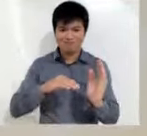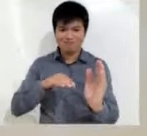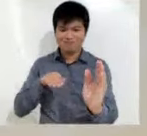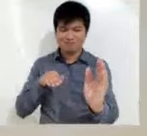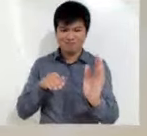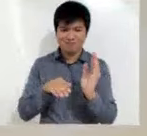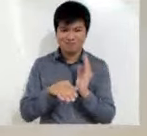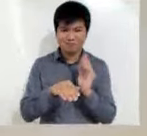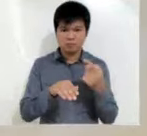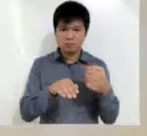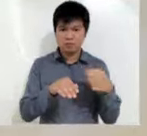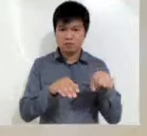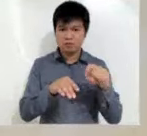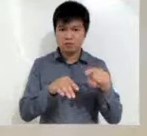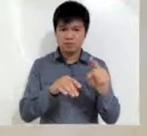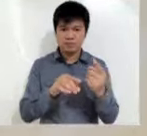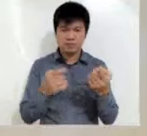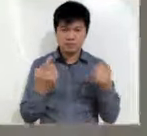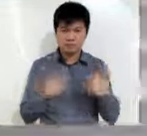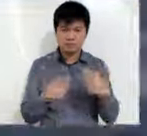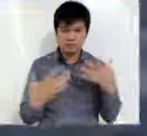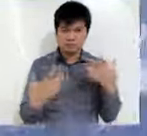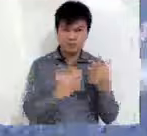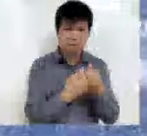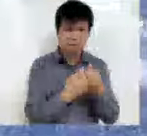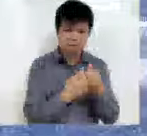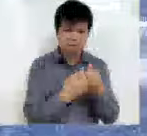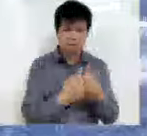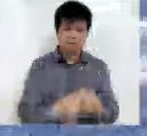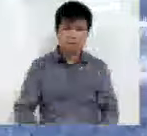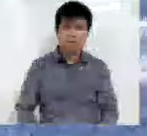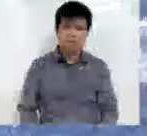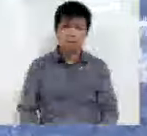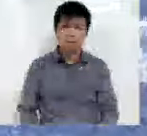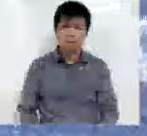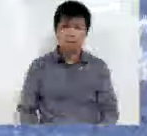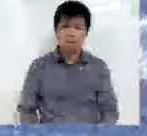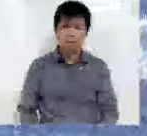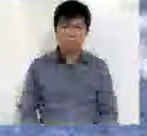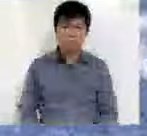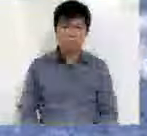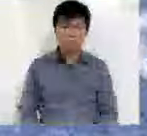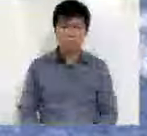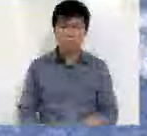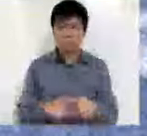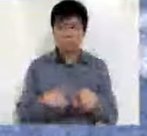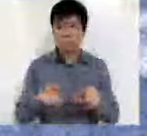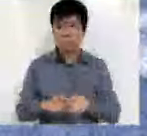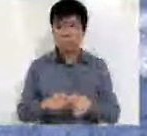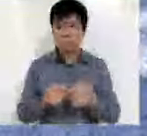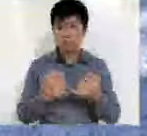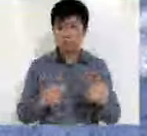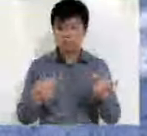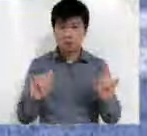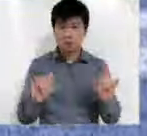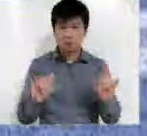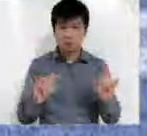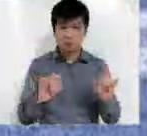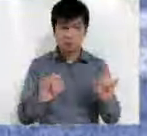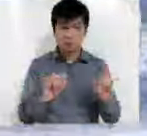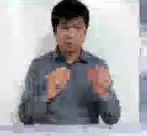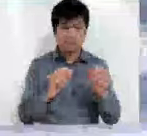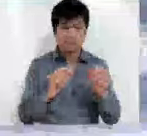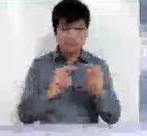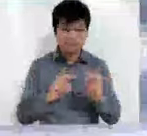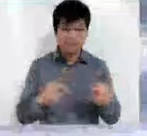pinangyarihan nung aksidente na yan. Gayunpaman, magsasagawa rin daw ng safety audit ang DPWH sa